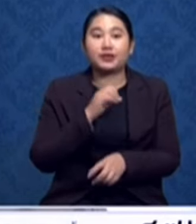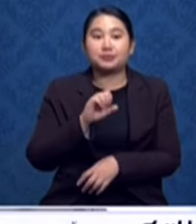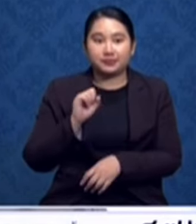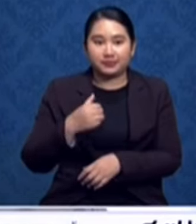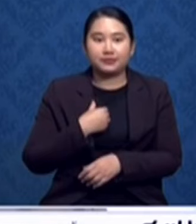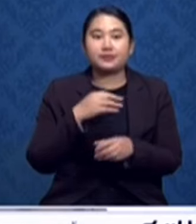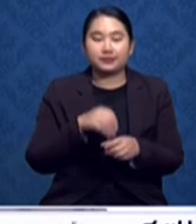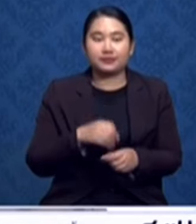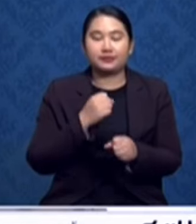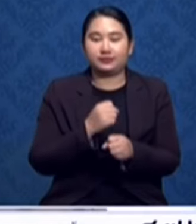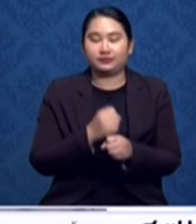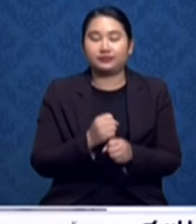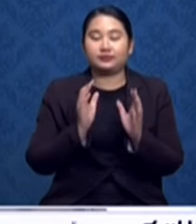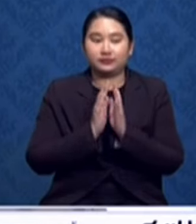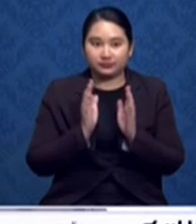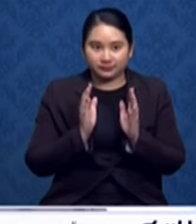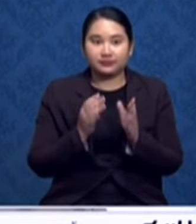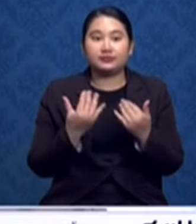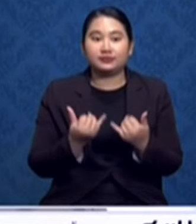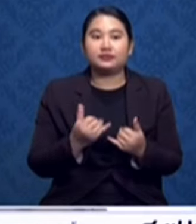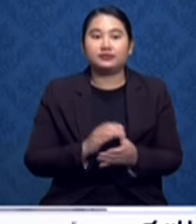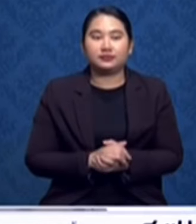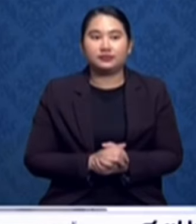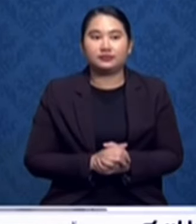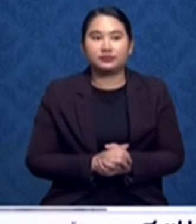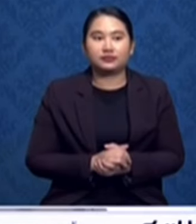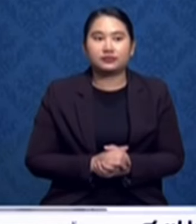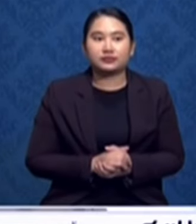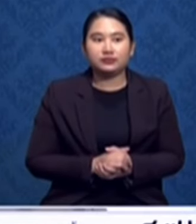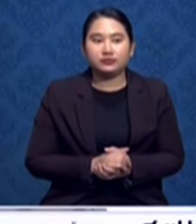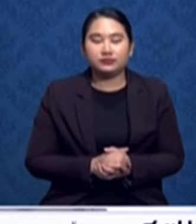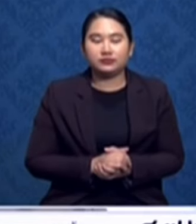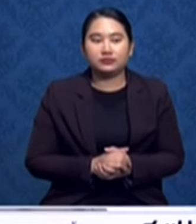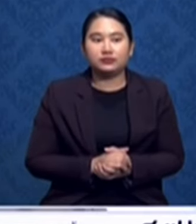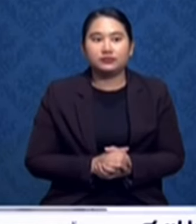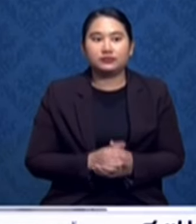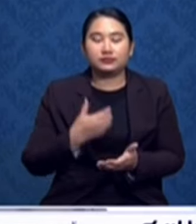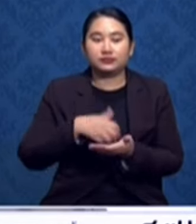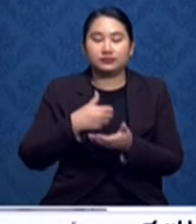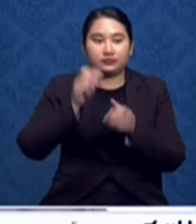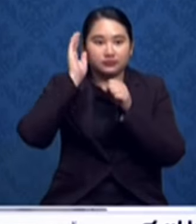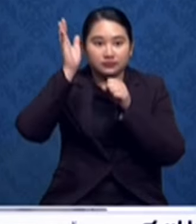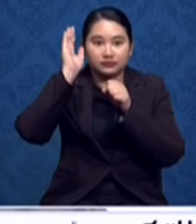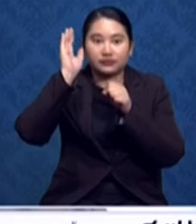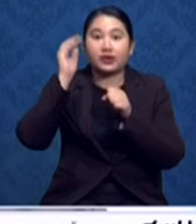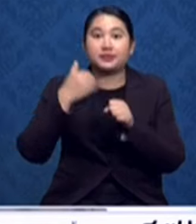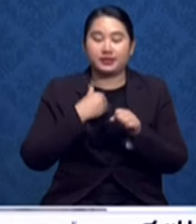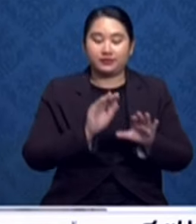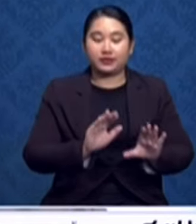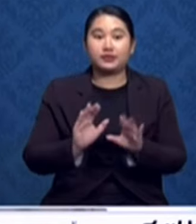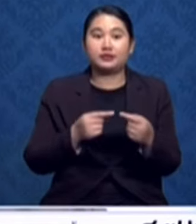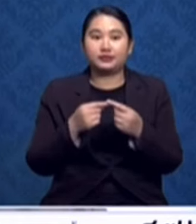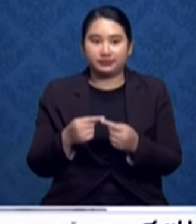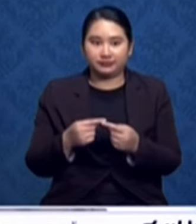ำในหลายครั้งก็ต้องขอบคุณมาณที่นี้ครับซึ่งผมจริงๆแล้วอันนี้ก็อภิปรายฝากท่านประธาน